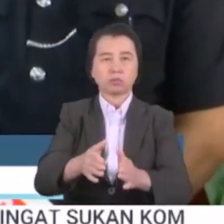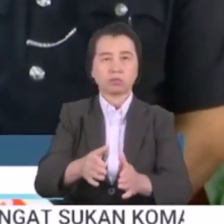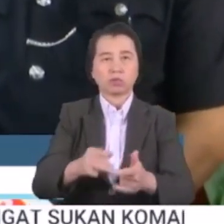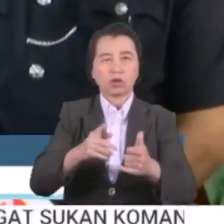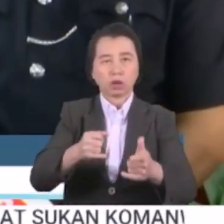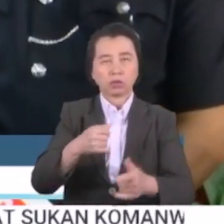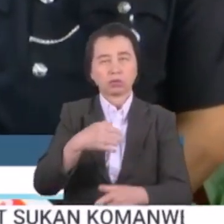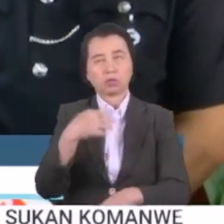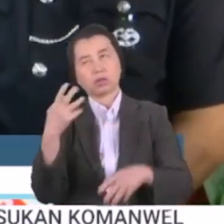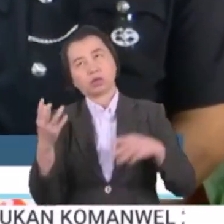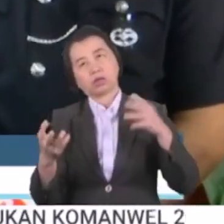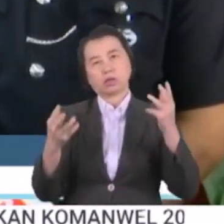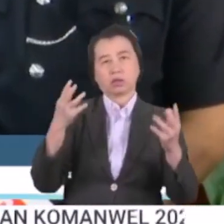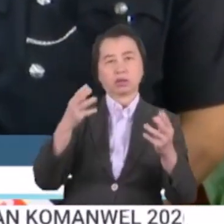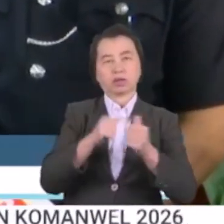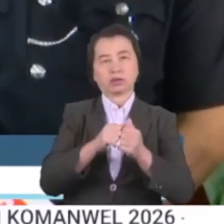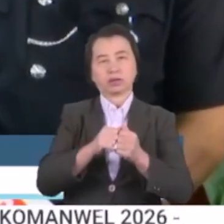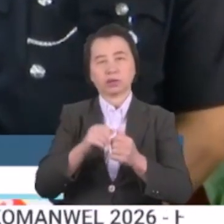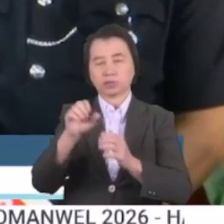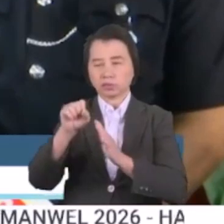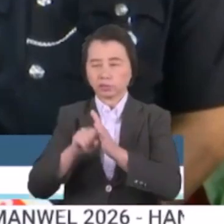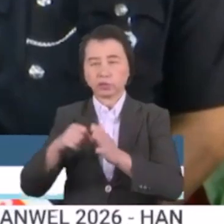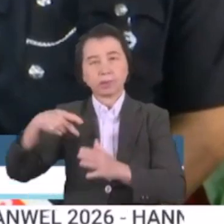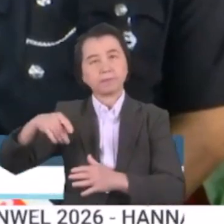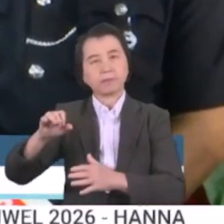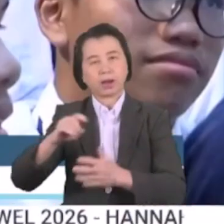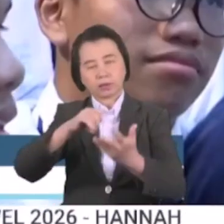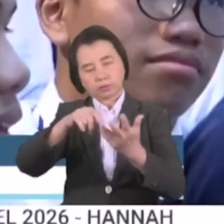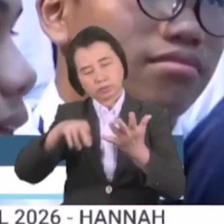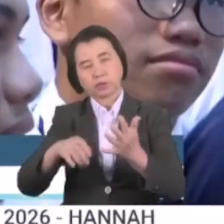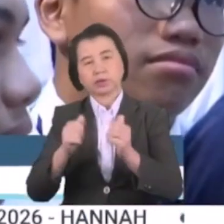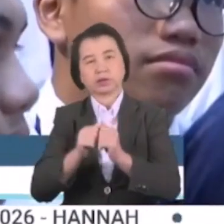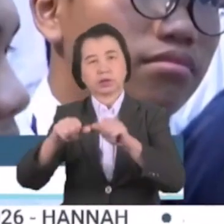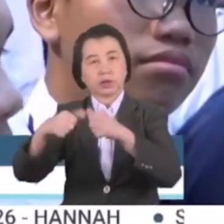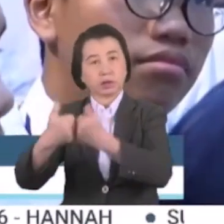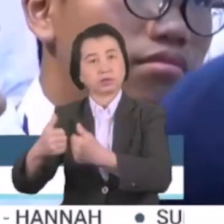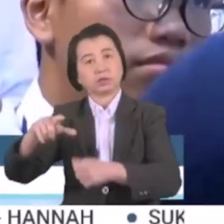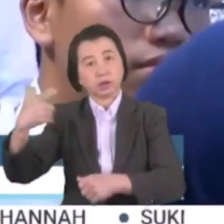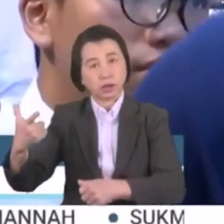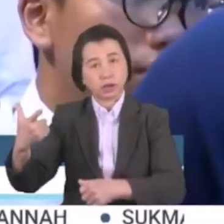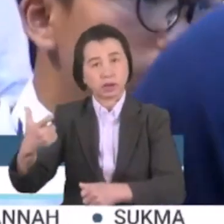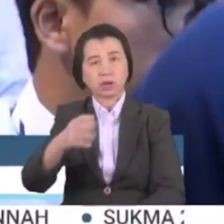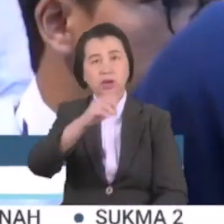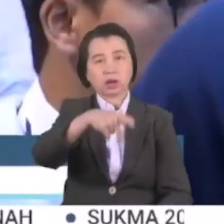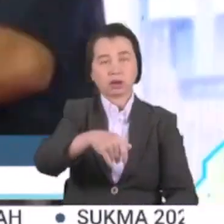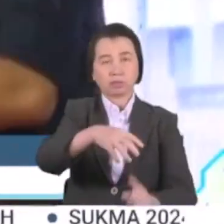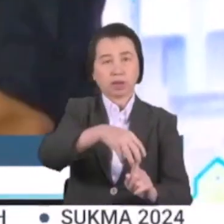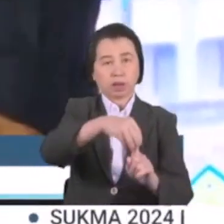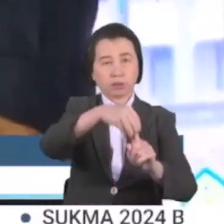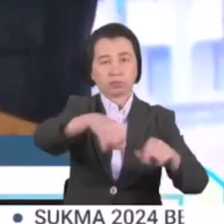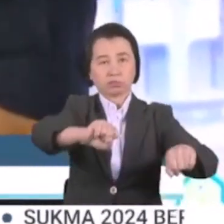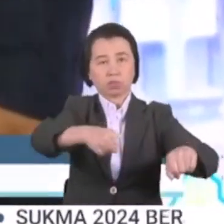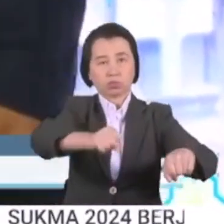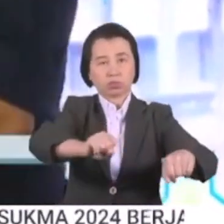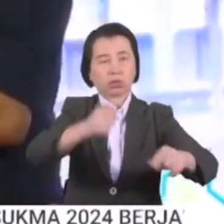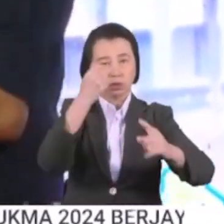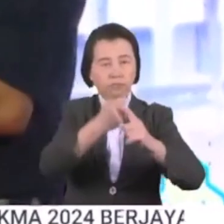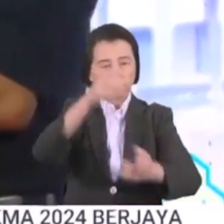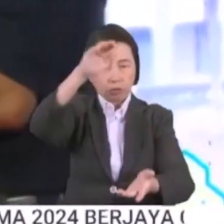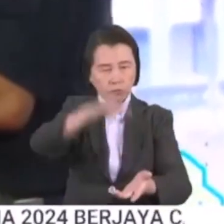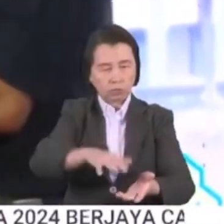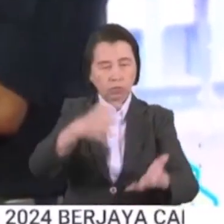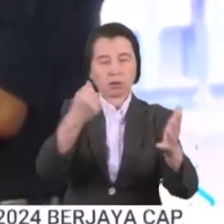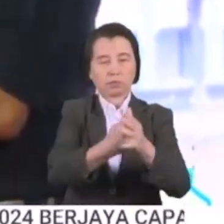Mabuk dan juga operasi bersepadu bersama agensi-agensi yang lain. Obkhas motosikal di Laksana bertujuan